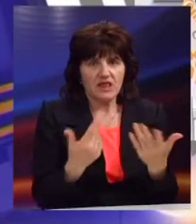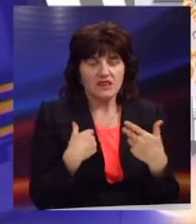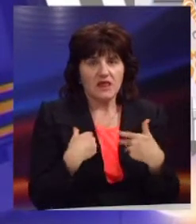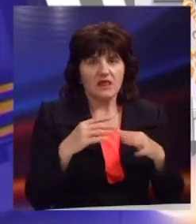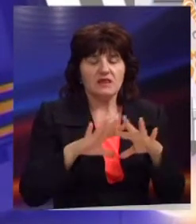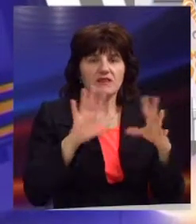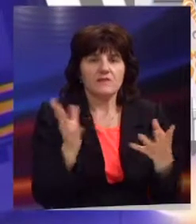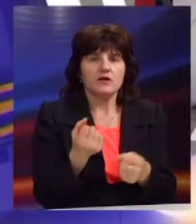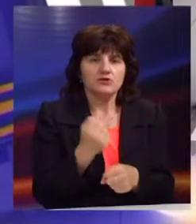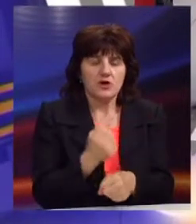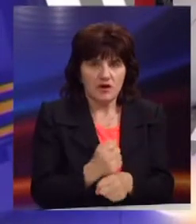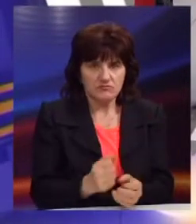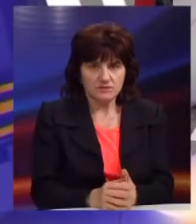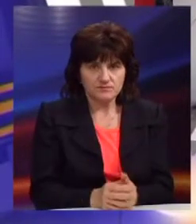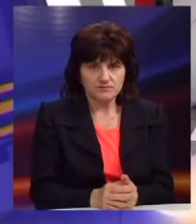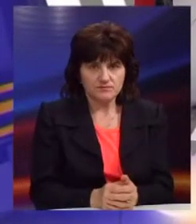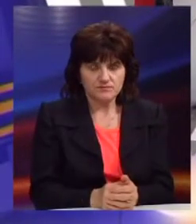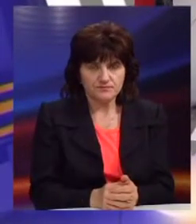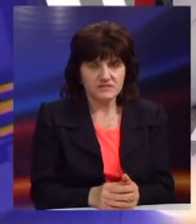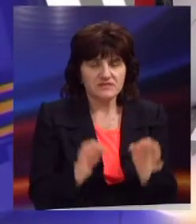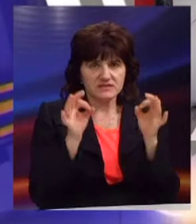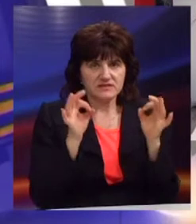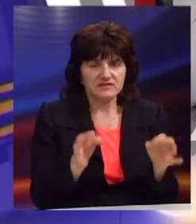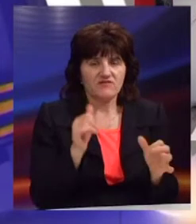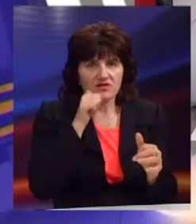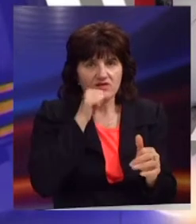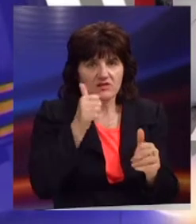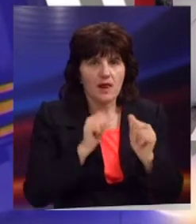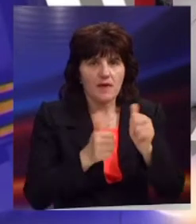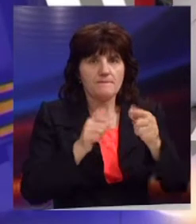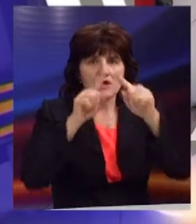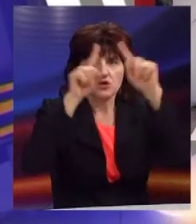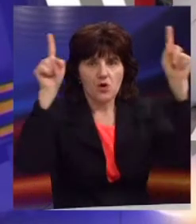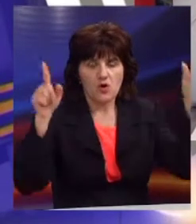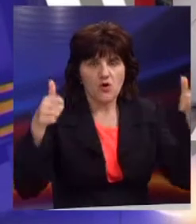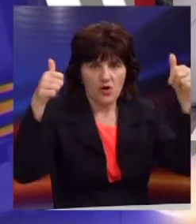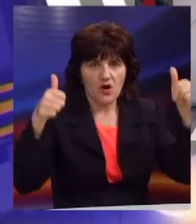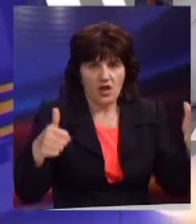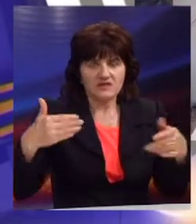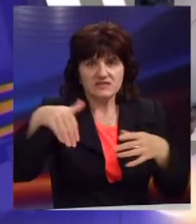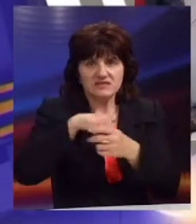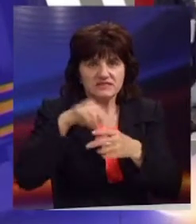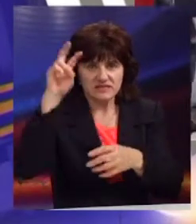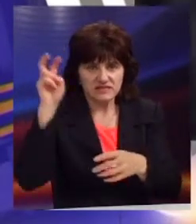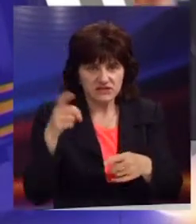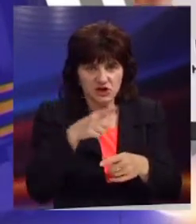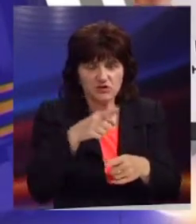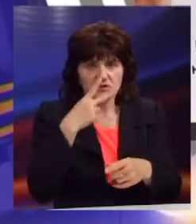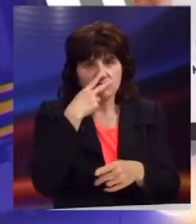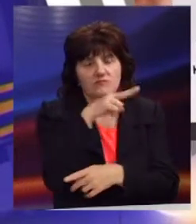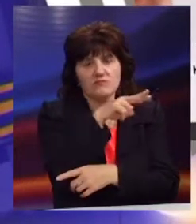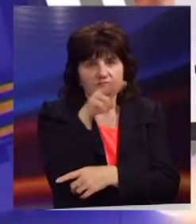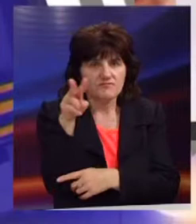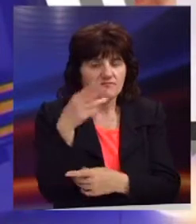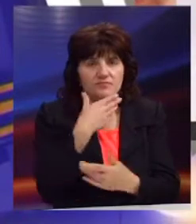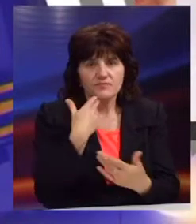smo našli zajednički interes da radimo zajedno. Pored svakodnevnog praćenja oglasne table Nacionalne službe za zapošljavanje, jedan od načina da dođete